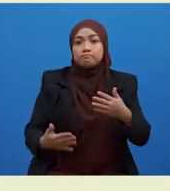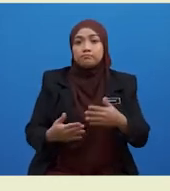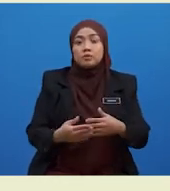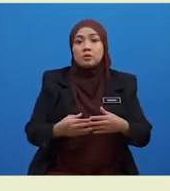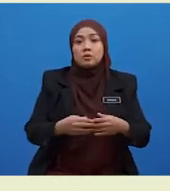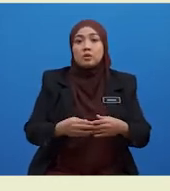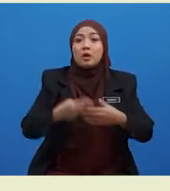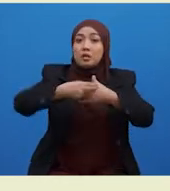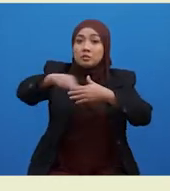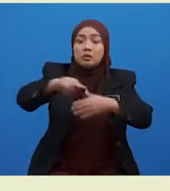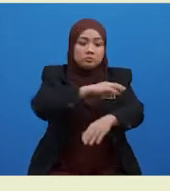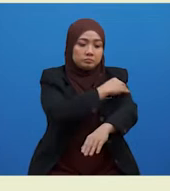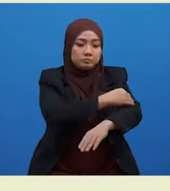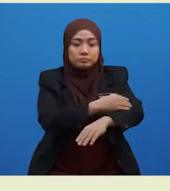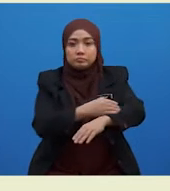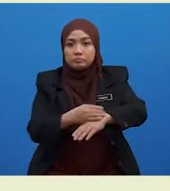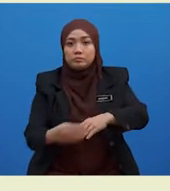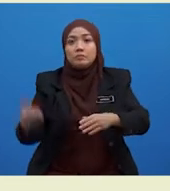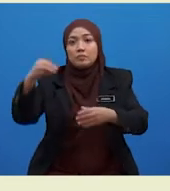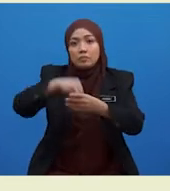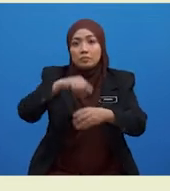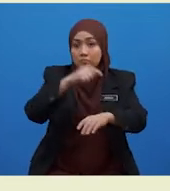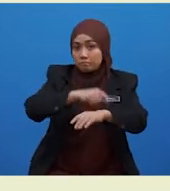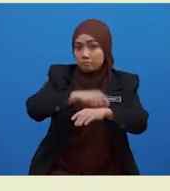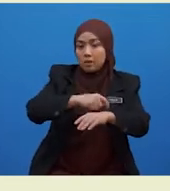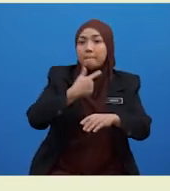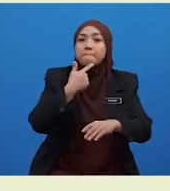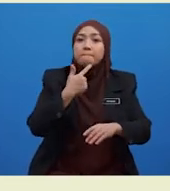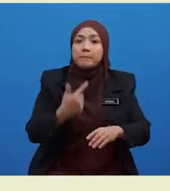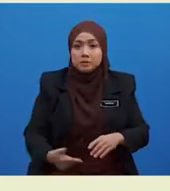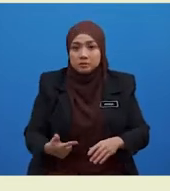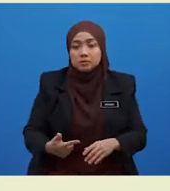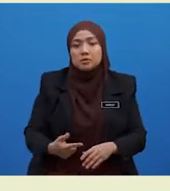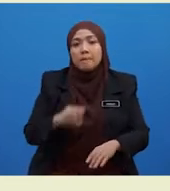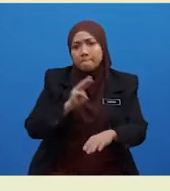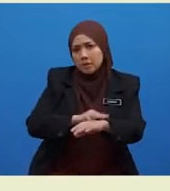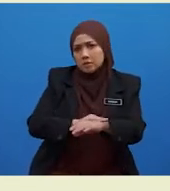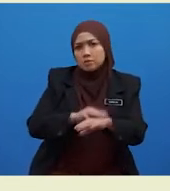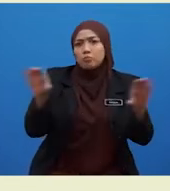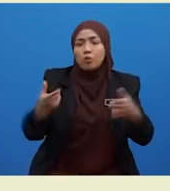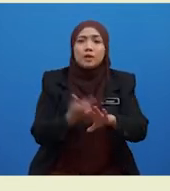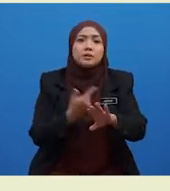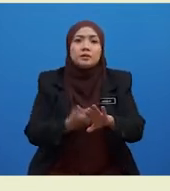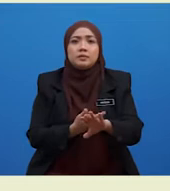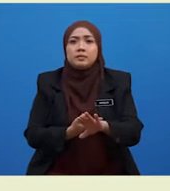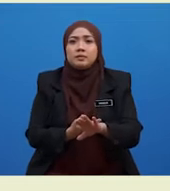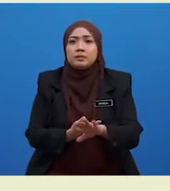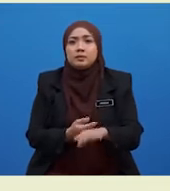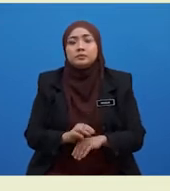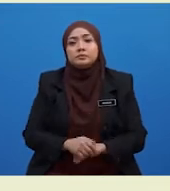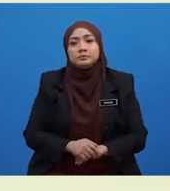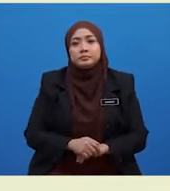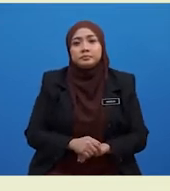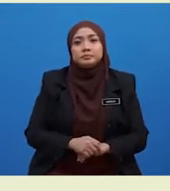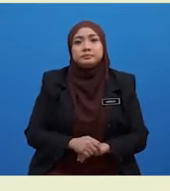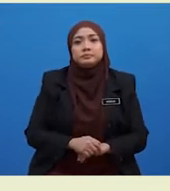ke otot-otot secara berterusan dalam tempoh masa yang panjang semasa melakukan aktiviti fizikal. Ujian Cooper pula